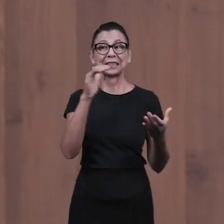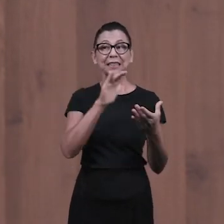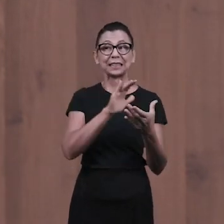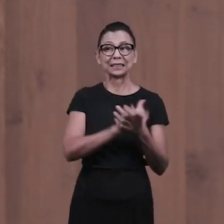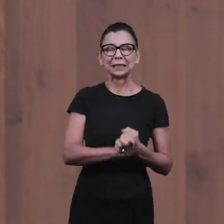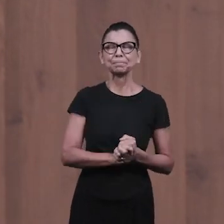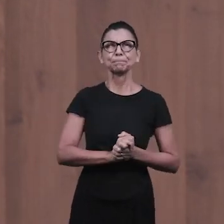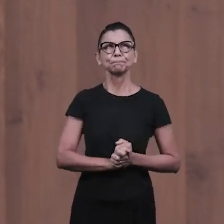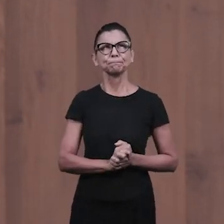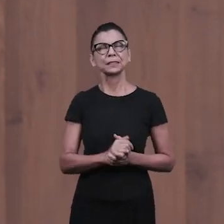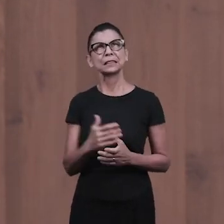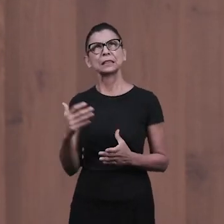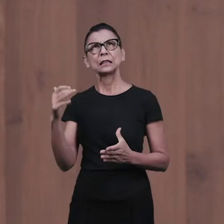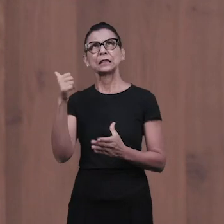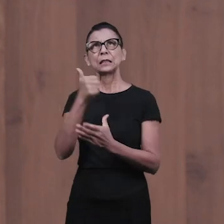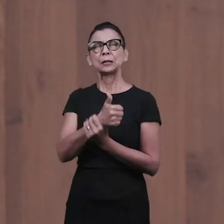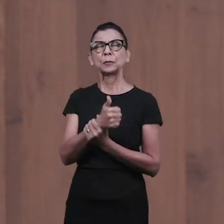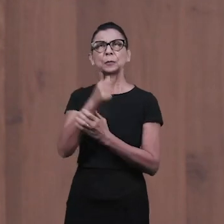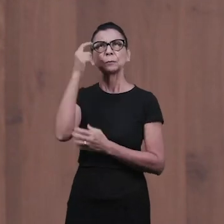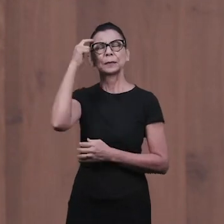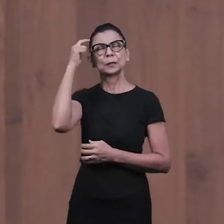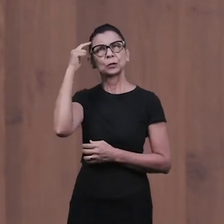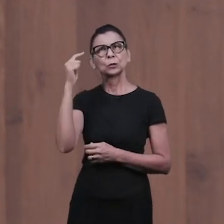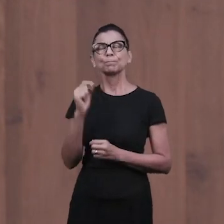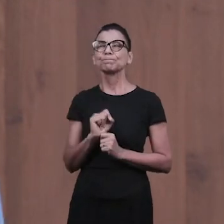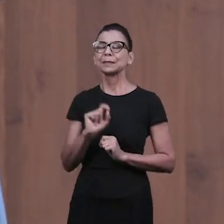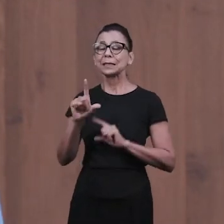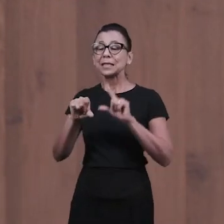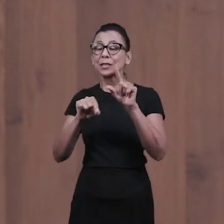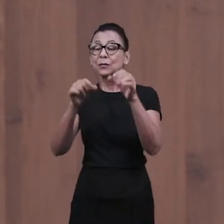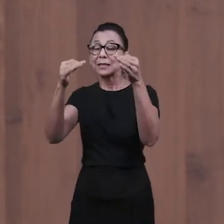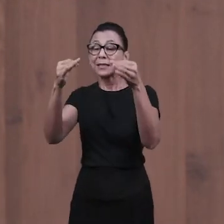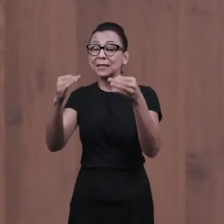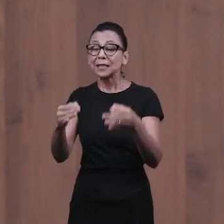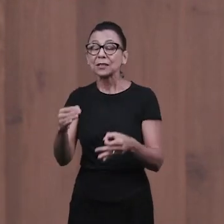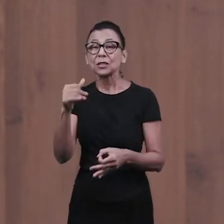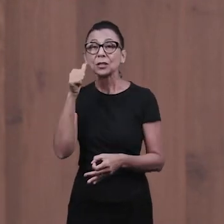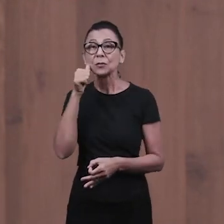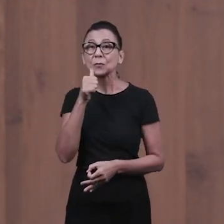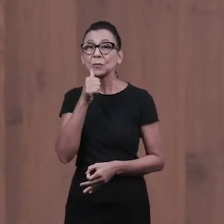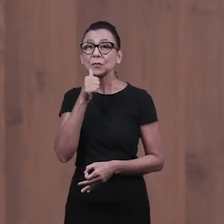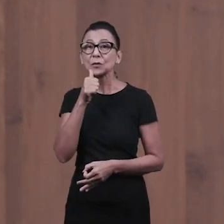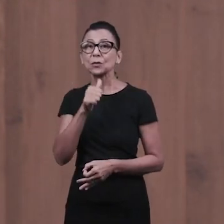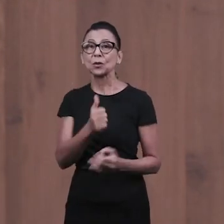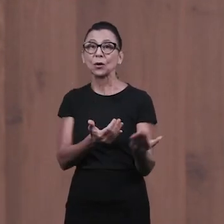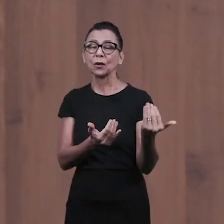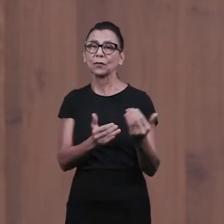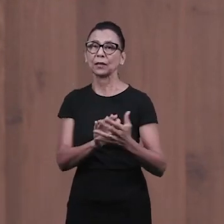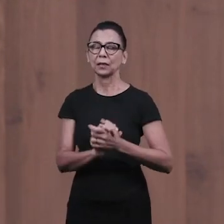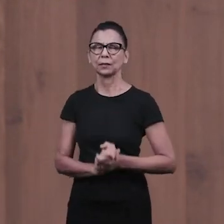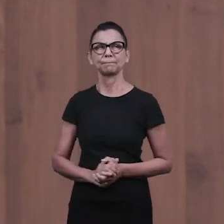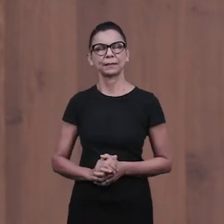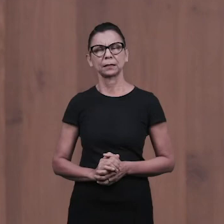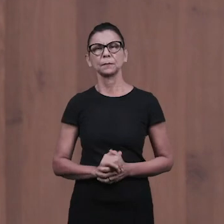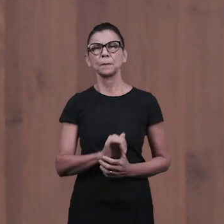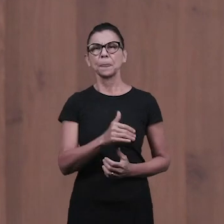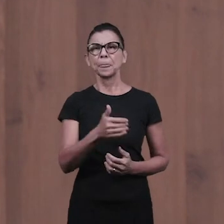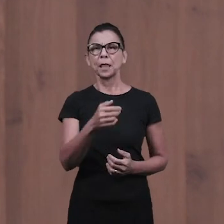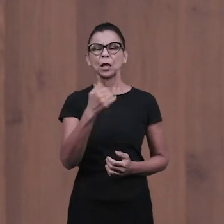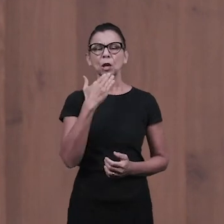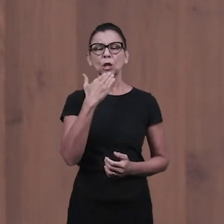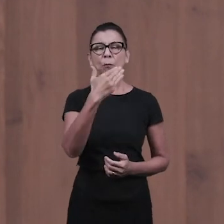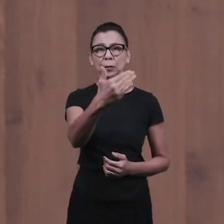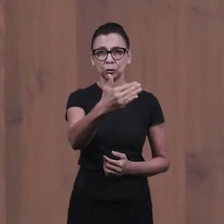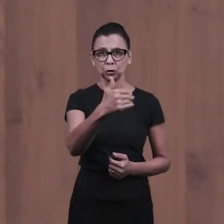que ça ne serait pas n'importe quelle fiancée pour la femme, pour être épouse d'Isaac. C'est pour cela qu'il a